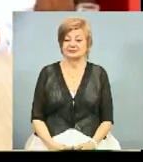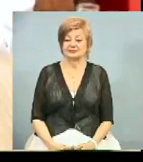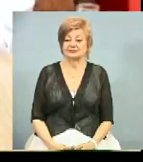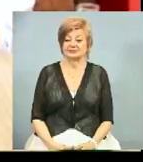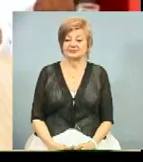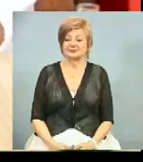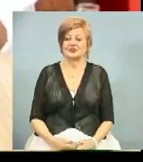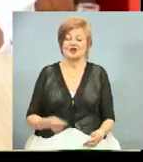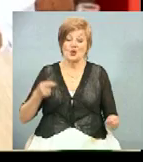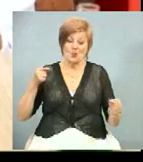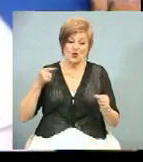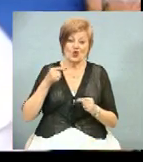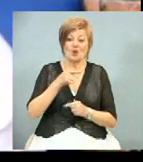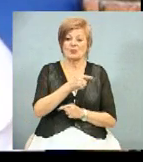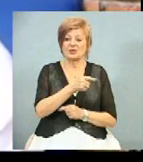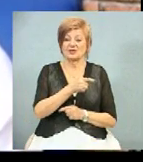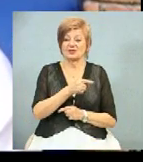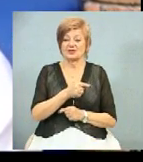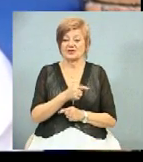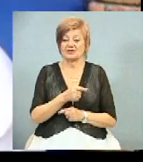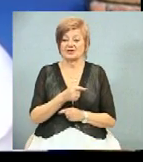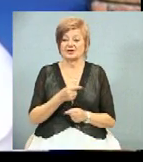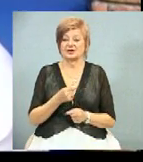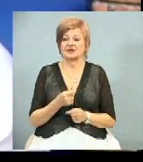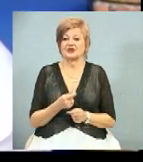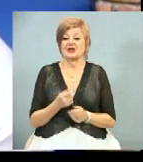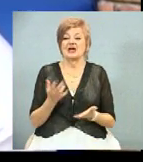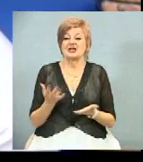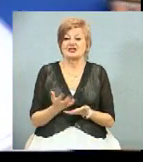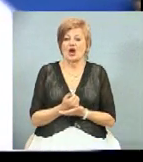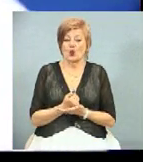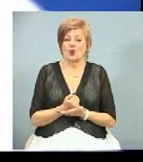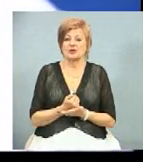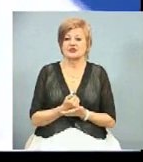Його проштовхуємо, шампур ось сюди. І знаходимо